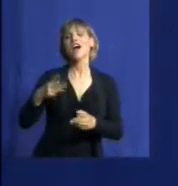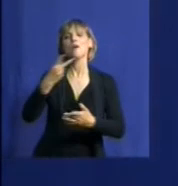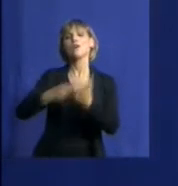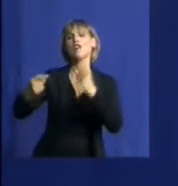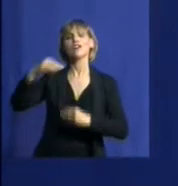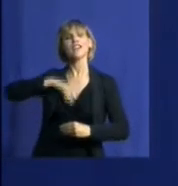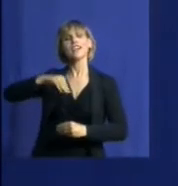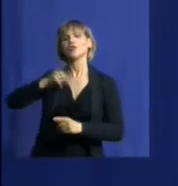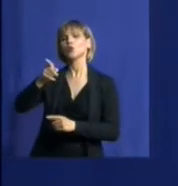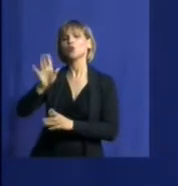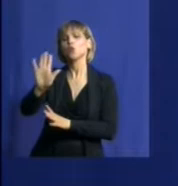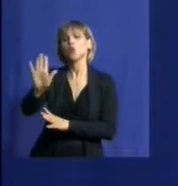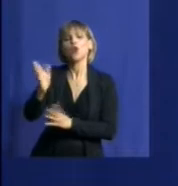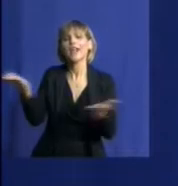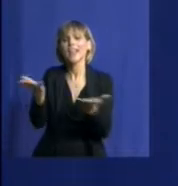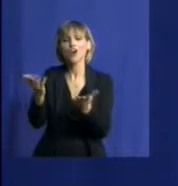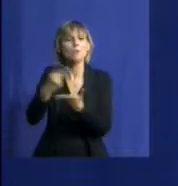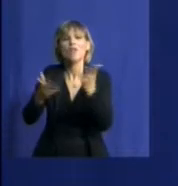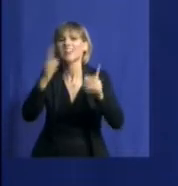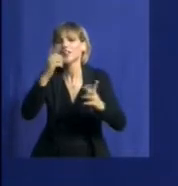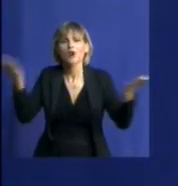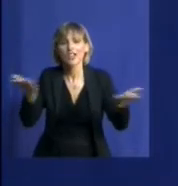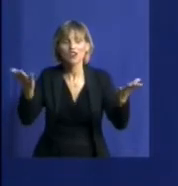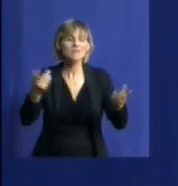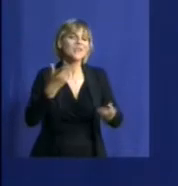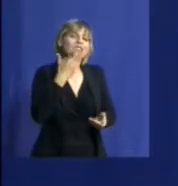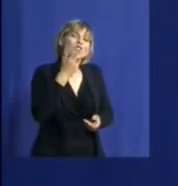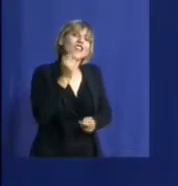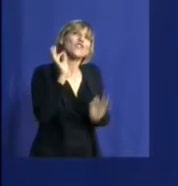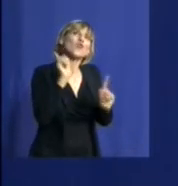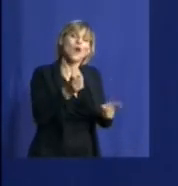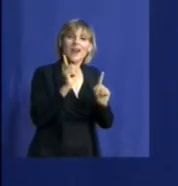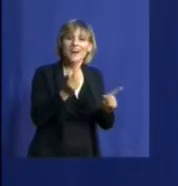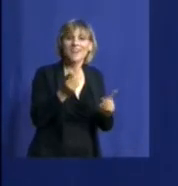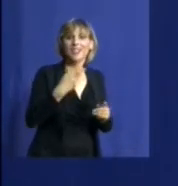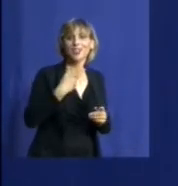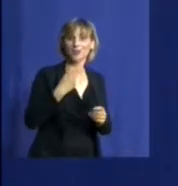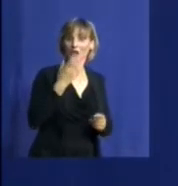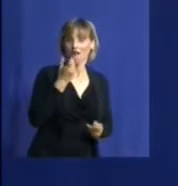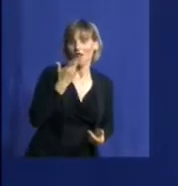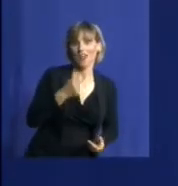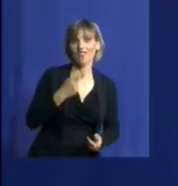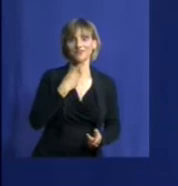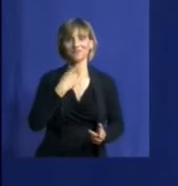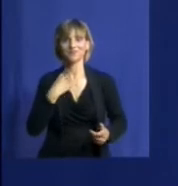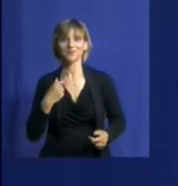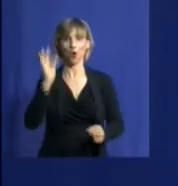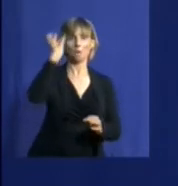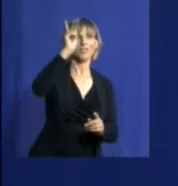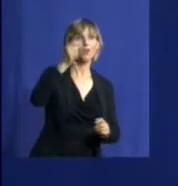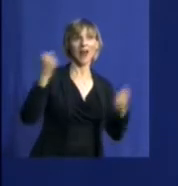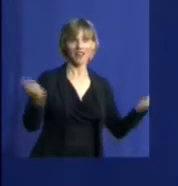Volevo realizzare quello che per me era un buon allenamento, una buona partita, un